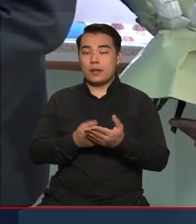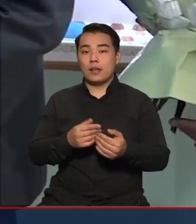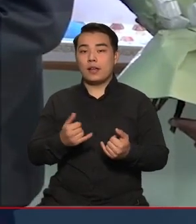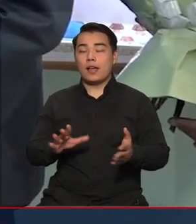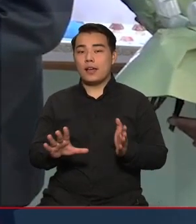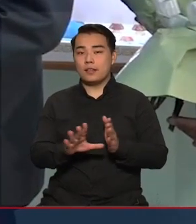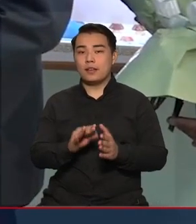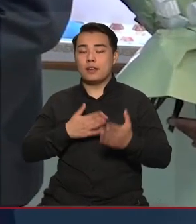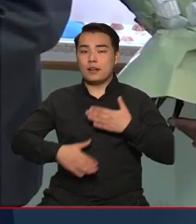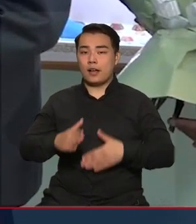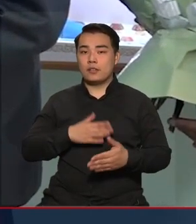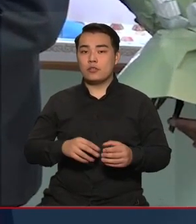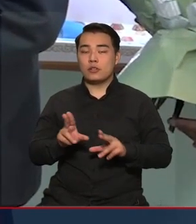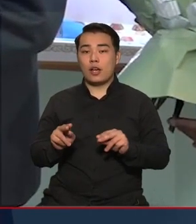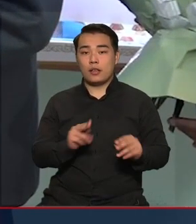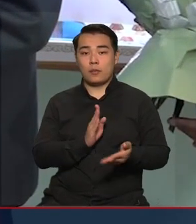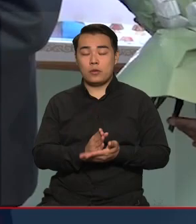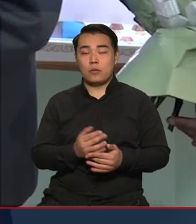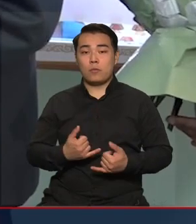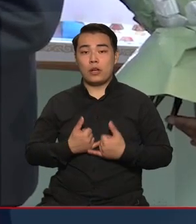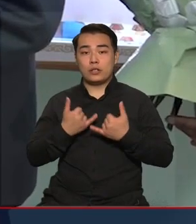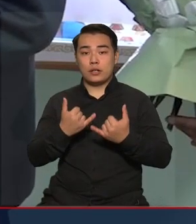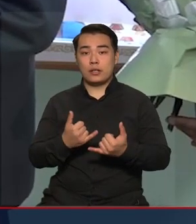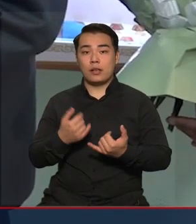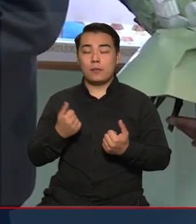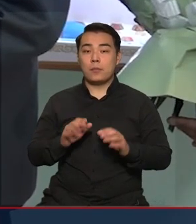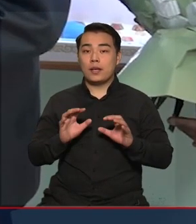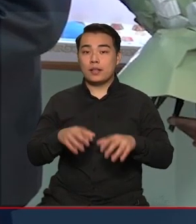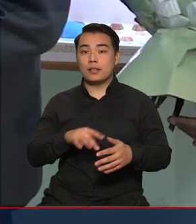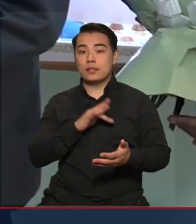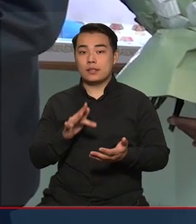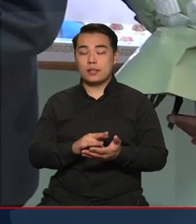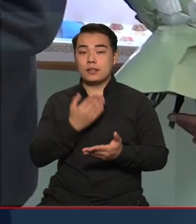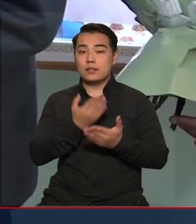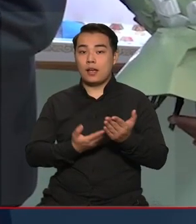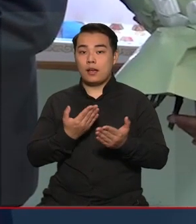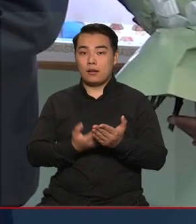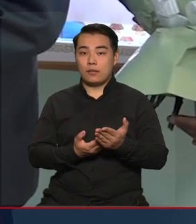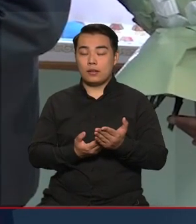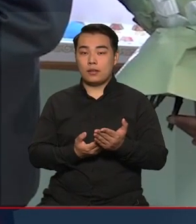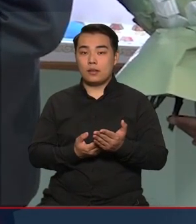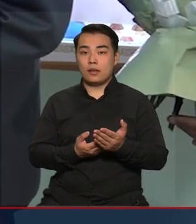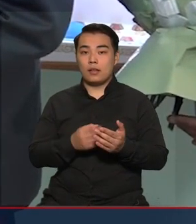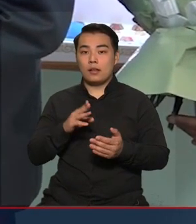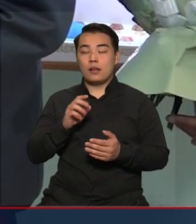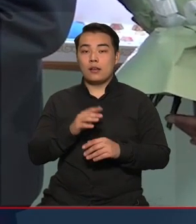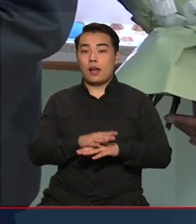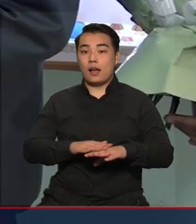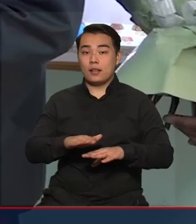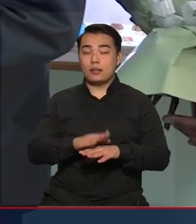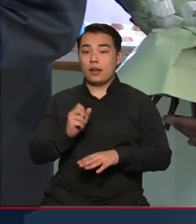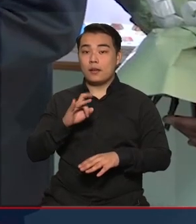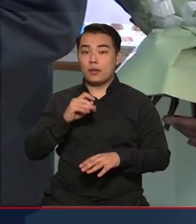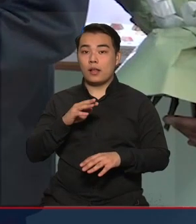радости и счастья. С уважением, председатель Центрального совета Халык Кахармана,